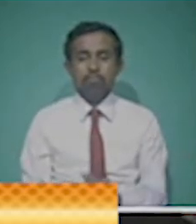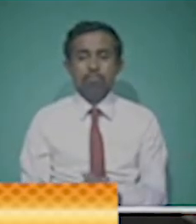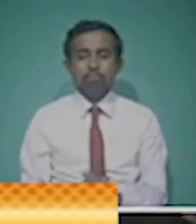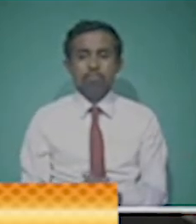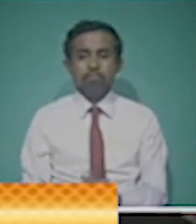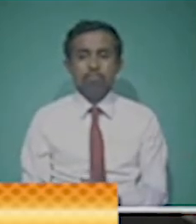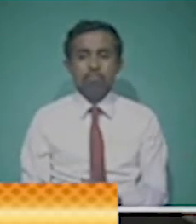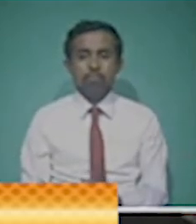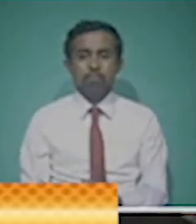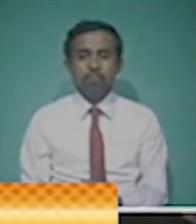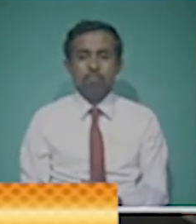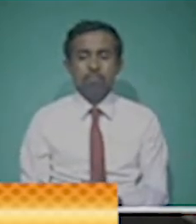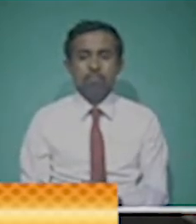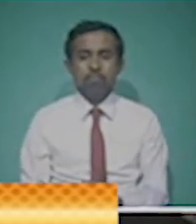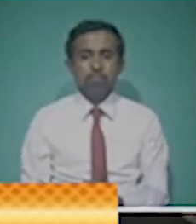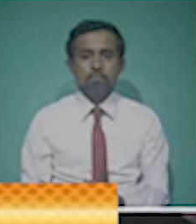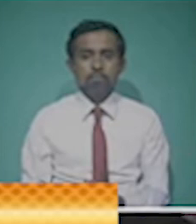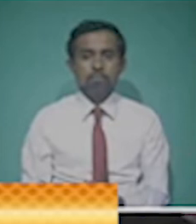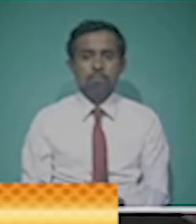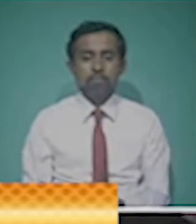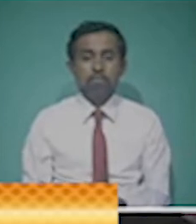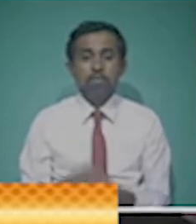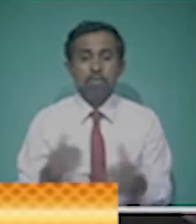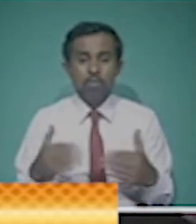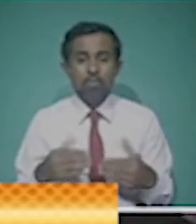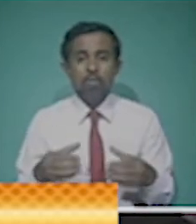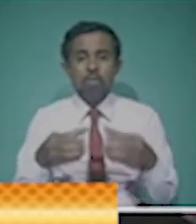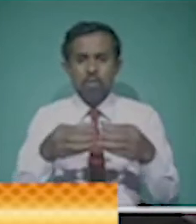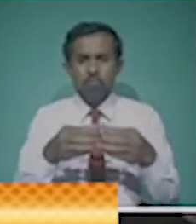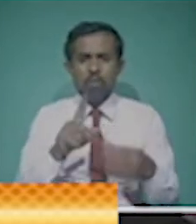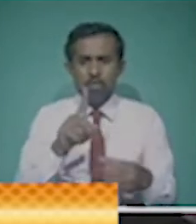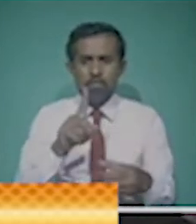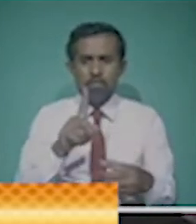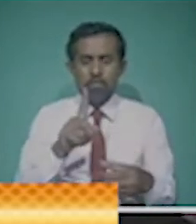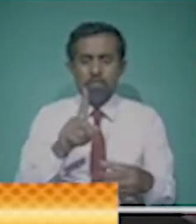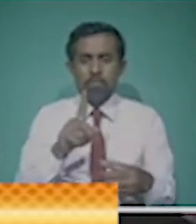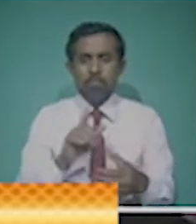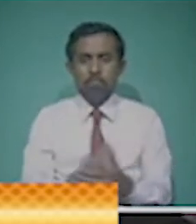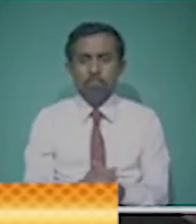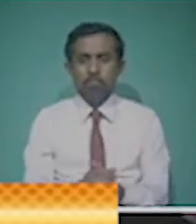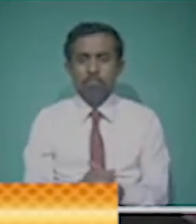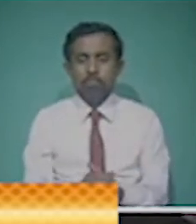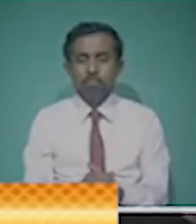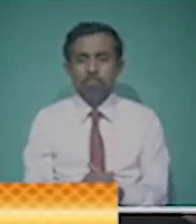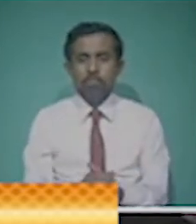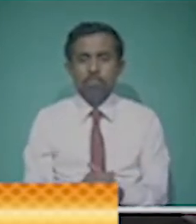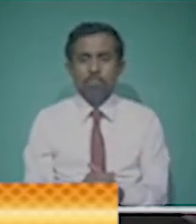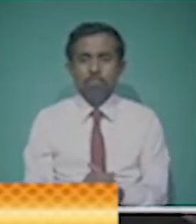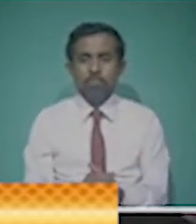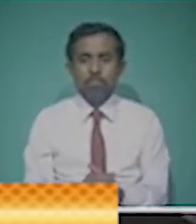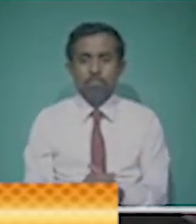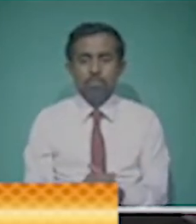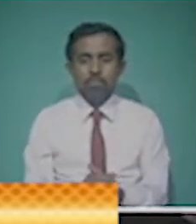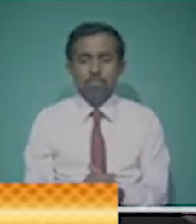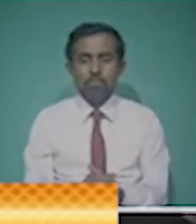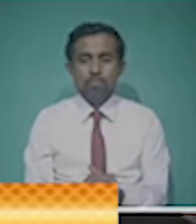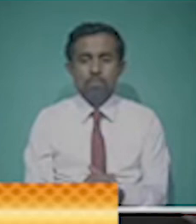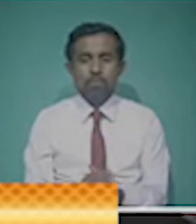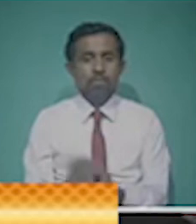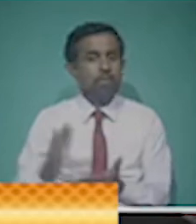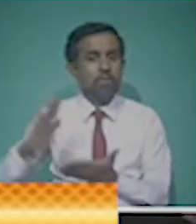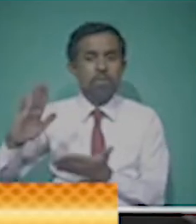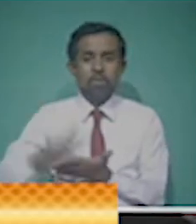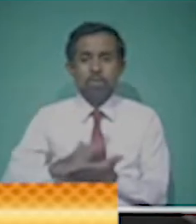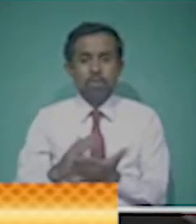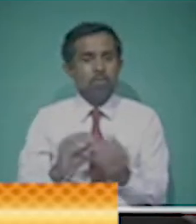அது எந்த விதமான விஷயங்களையும் செய்வதில்லை. மக்களிடம், அந்த பெருந்தோட்ட கம்பெனிகளிடமிருந்து காசை வாங்கி அவர்கள் தங்கள் வேலைகளை செய்கிறார்களே தவிர